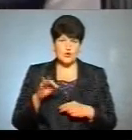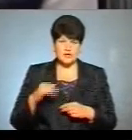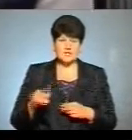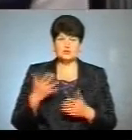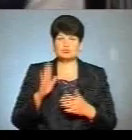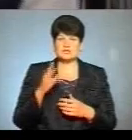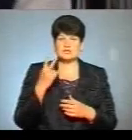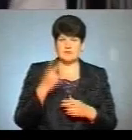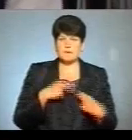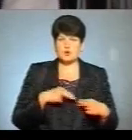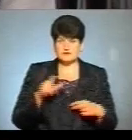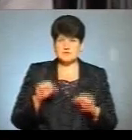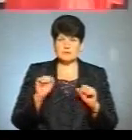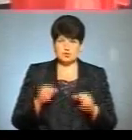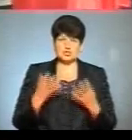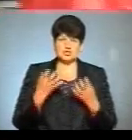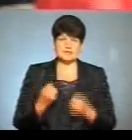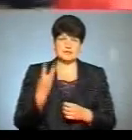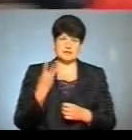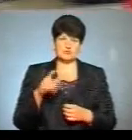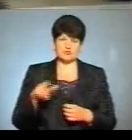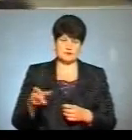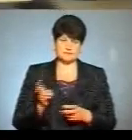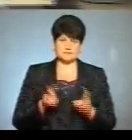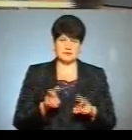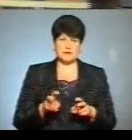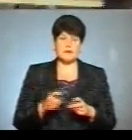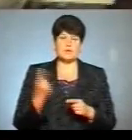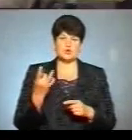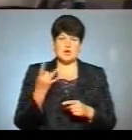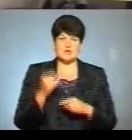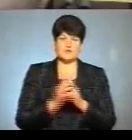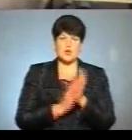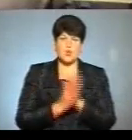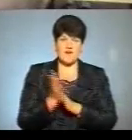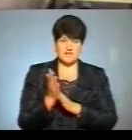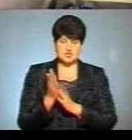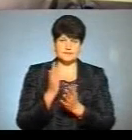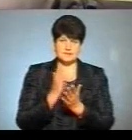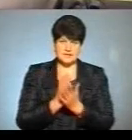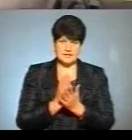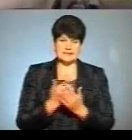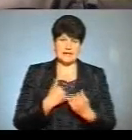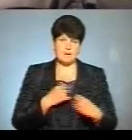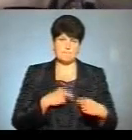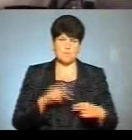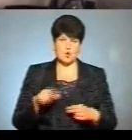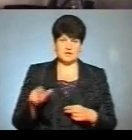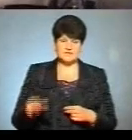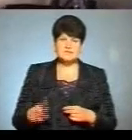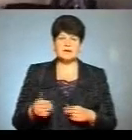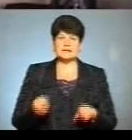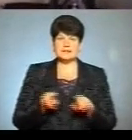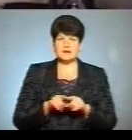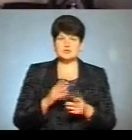буде 2 продавці, то може бути ще 3 покупці. Маємо одноразові рукавички для нас, для продавців і для покупців.